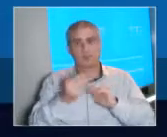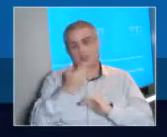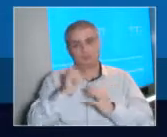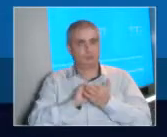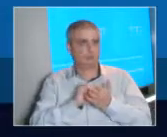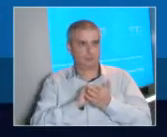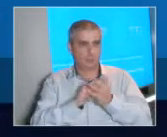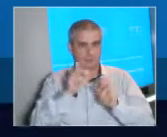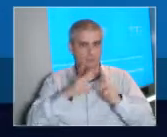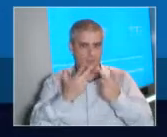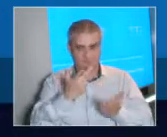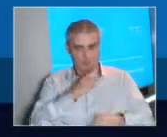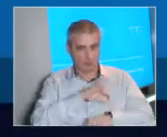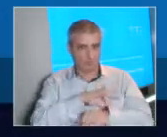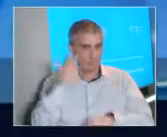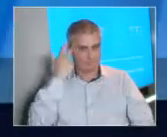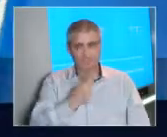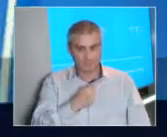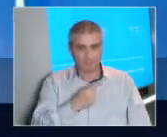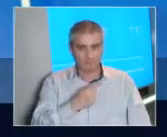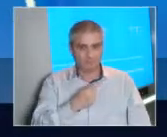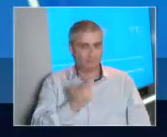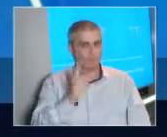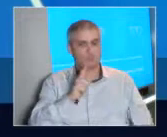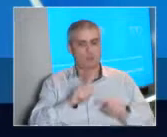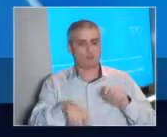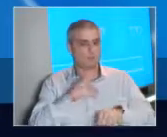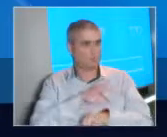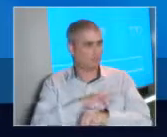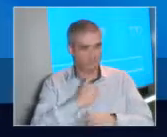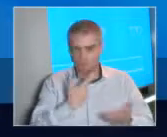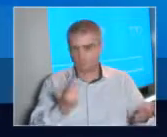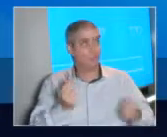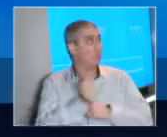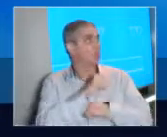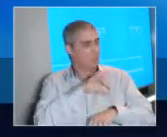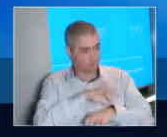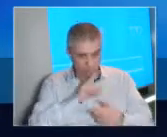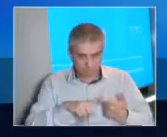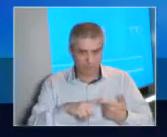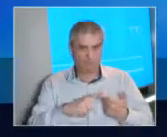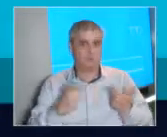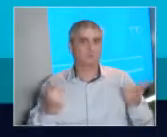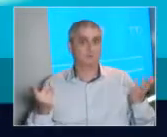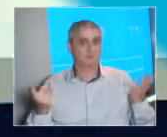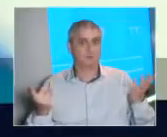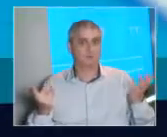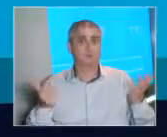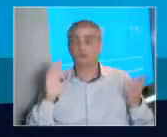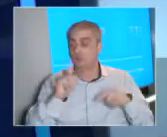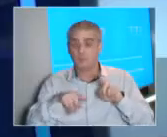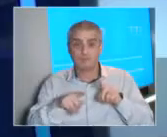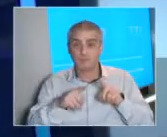שחס וחלילה אנשי צוות רפואים מתאבדים. הרי יש טעויות רפואיות, אנחנו יכולים למדוד... רשלנות רפואית, ויש, כנגזרת ויש, של אומס.